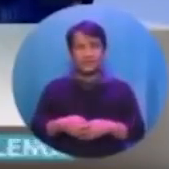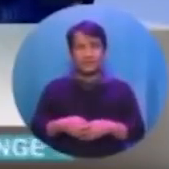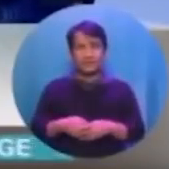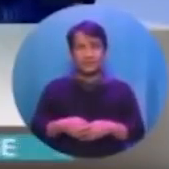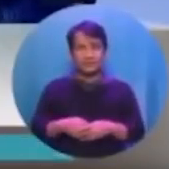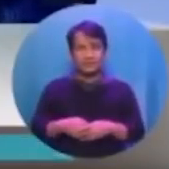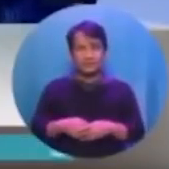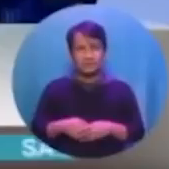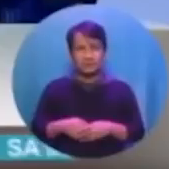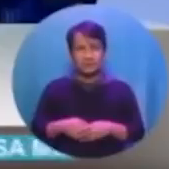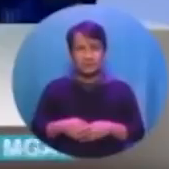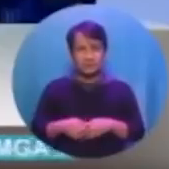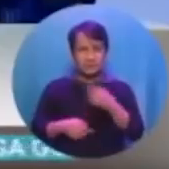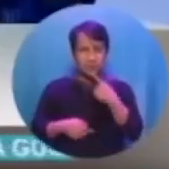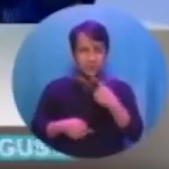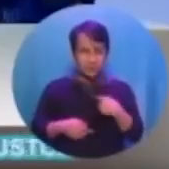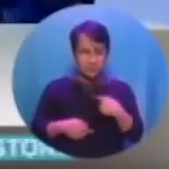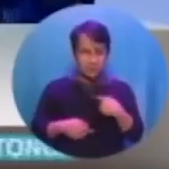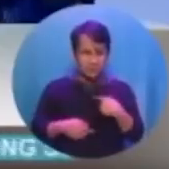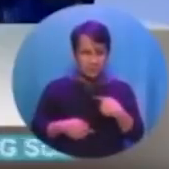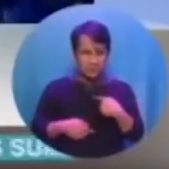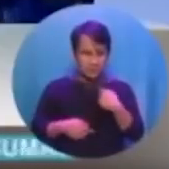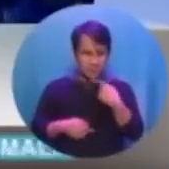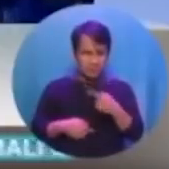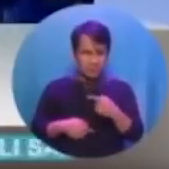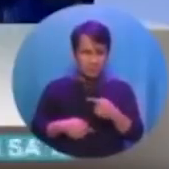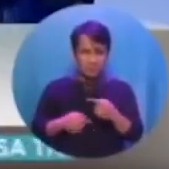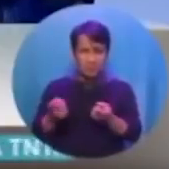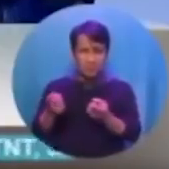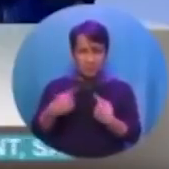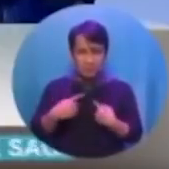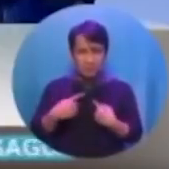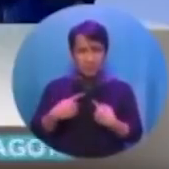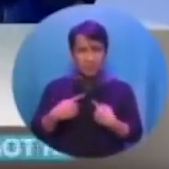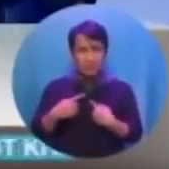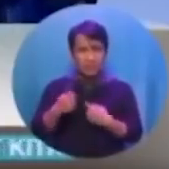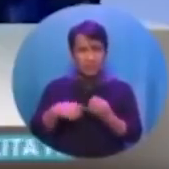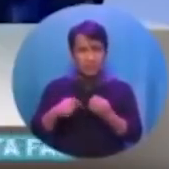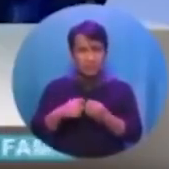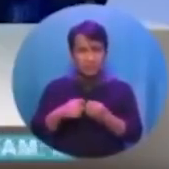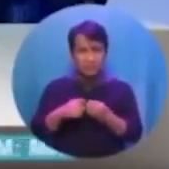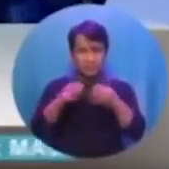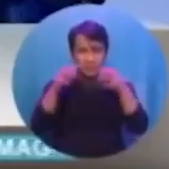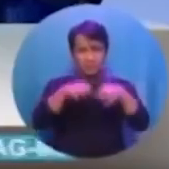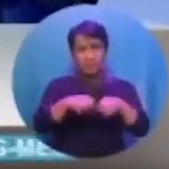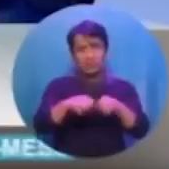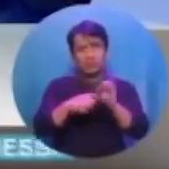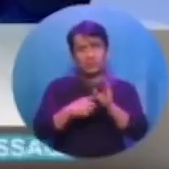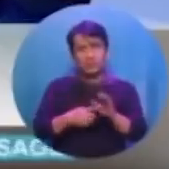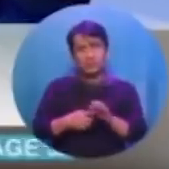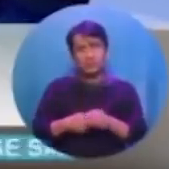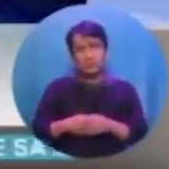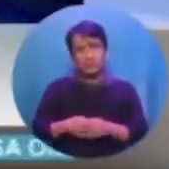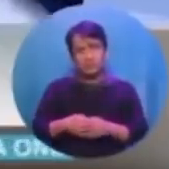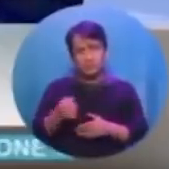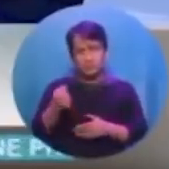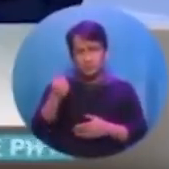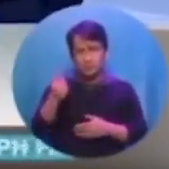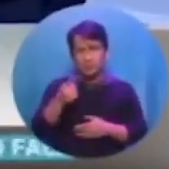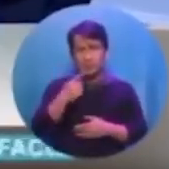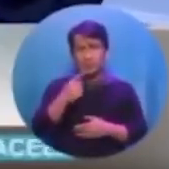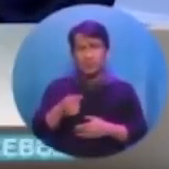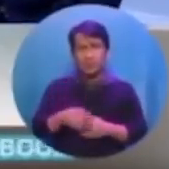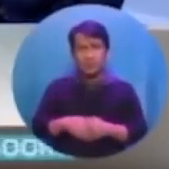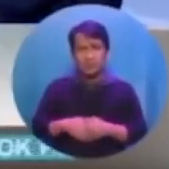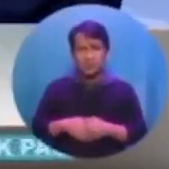Hindi. Ganito yan kasi sir, ang pag-report medyo nahuli. Ah, okay. Hindi, I understand. Nagbibiro lang ako,